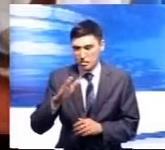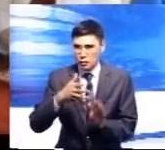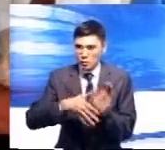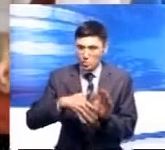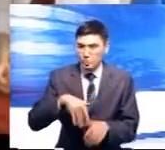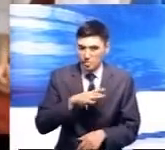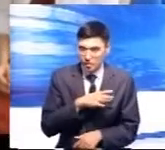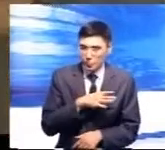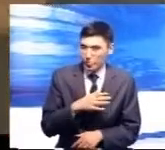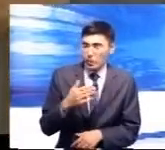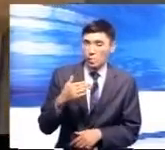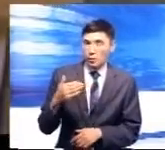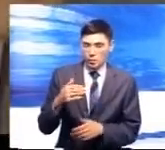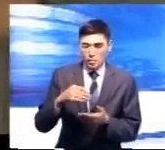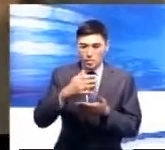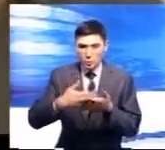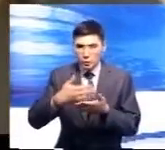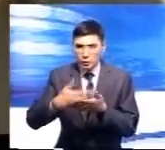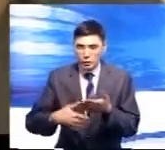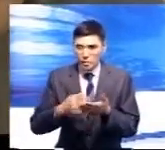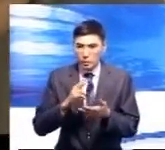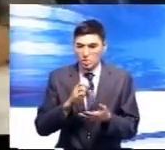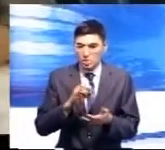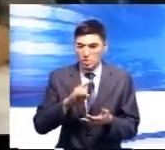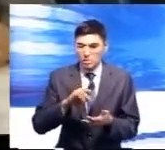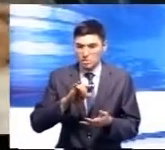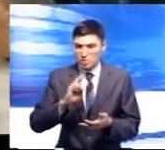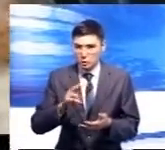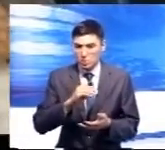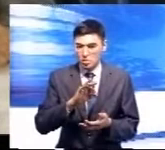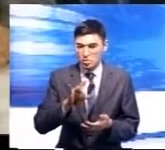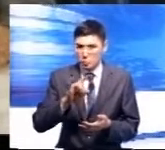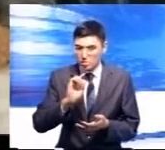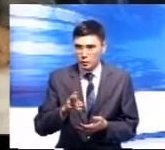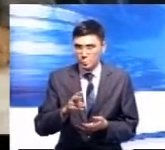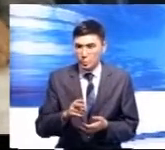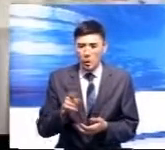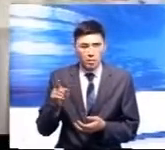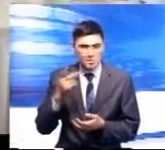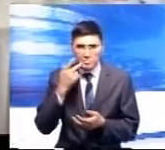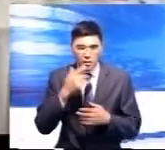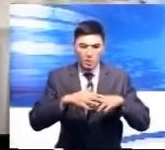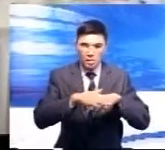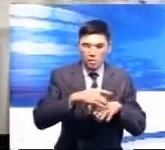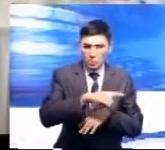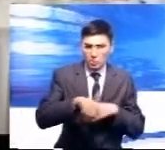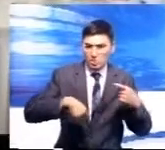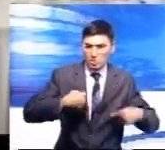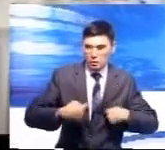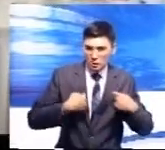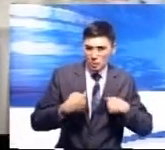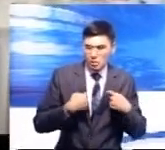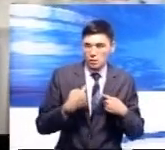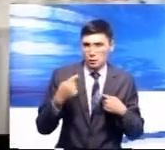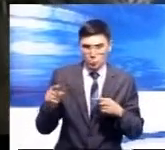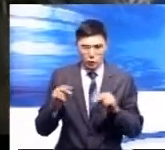его поэмы, как «Канды Жорык» и «Ертулеген». Но за то, что Акын открыто и честно говорил о страданиях народа из-за голодомора, в